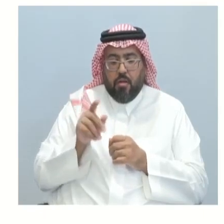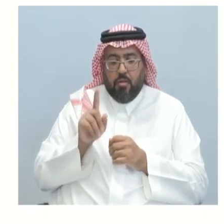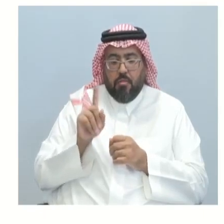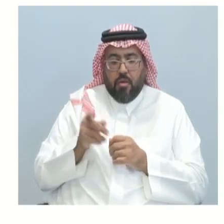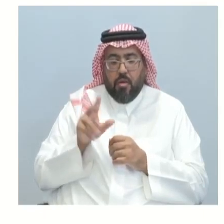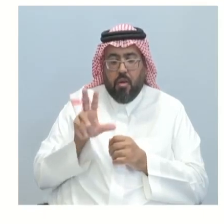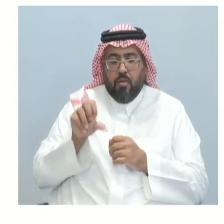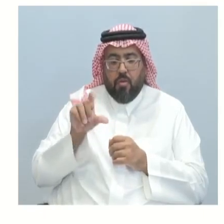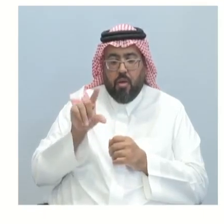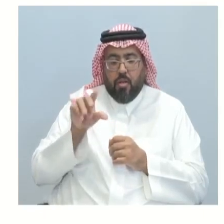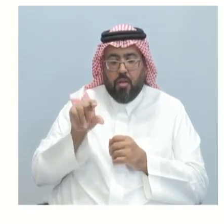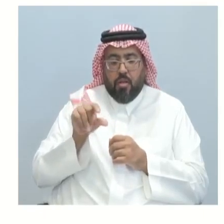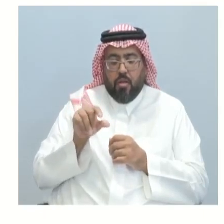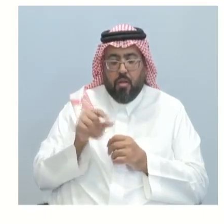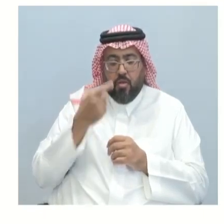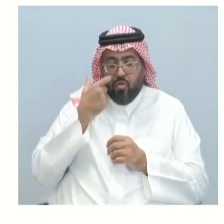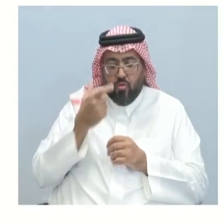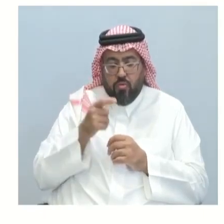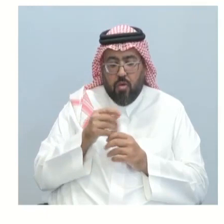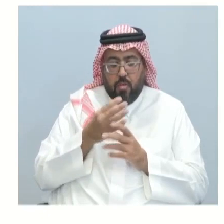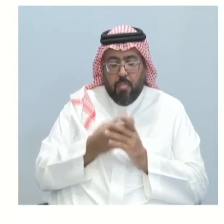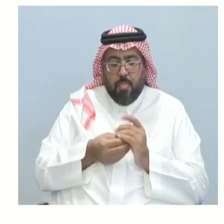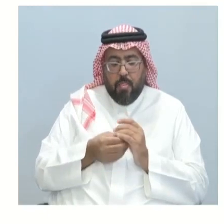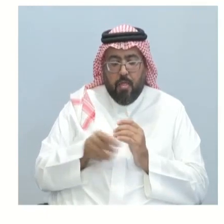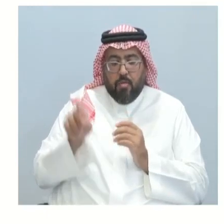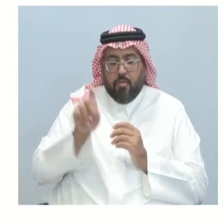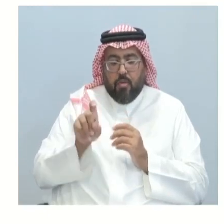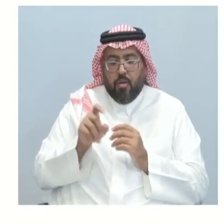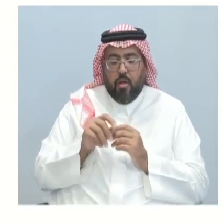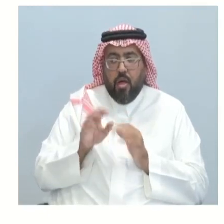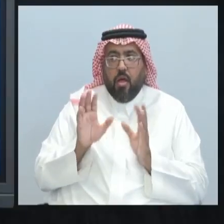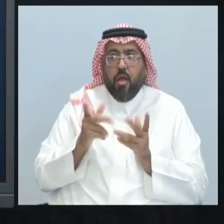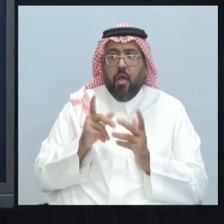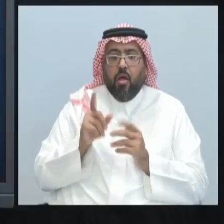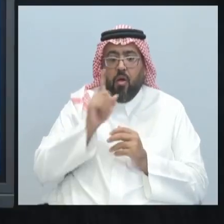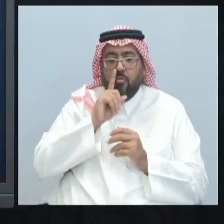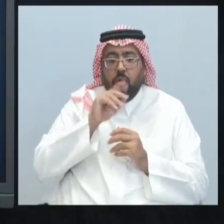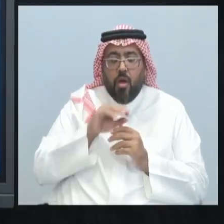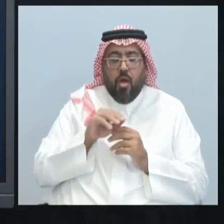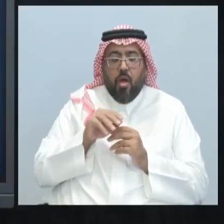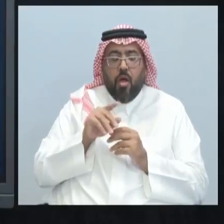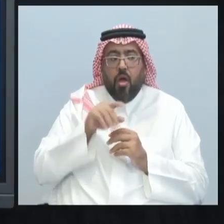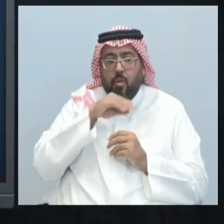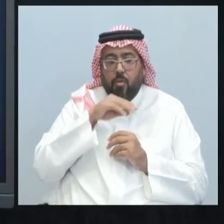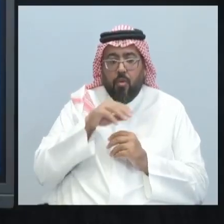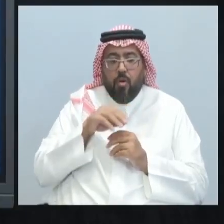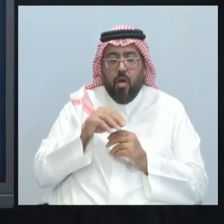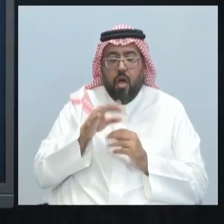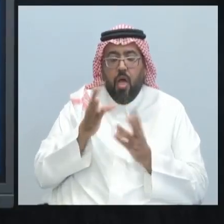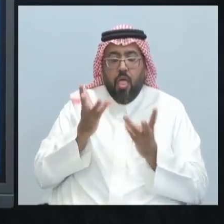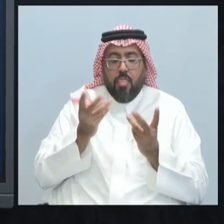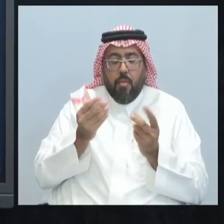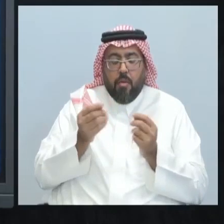الوالدين لاحظوا يا ابنائي اسال ابتداء هل لبر الوالدين ثمرات